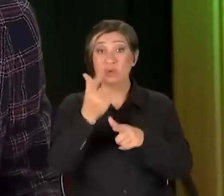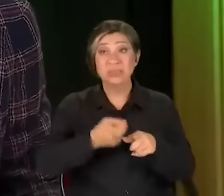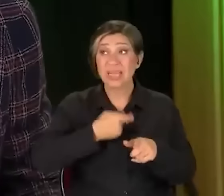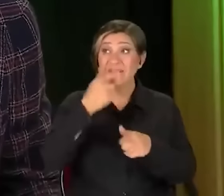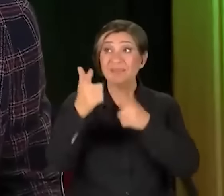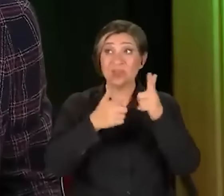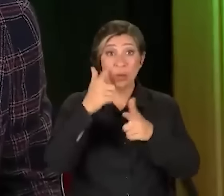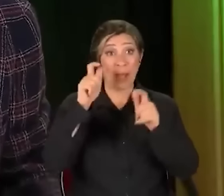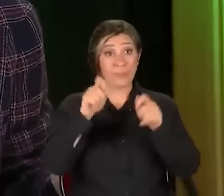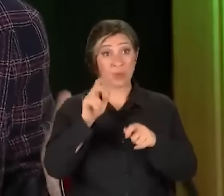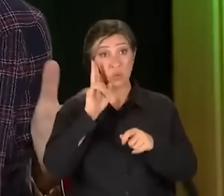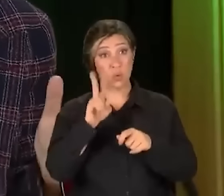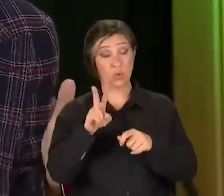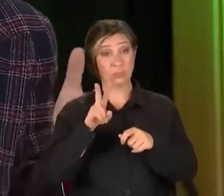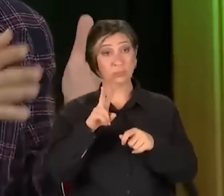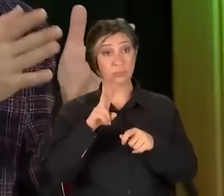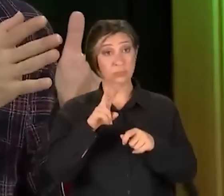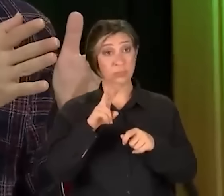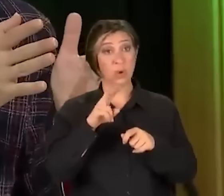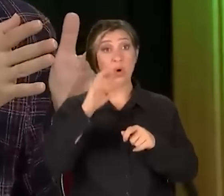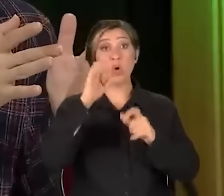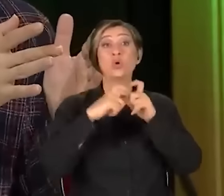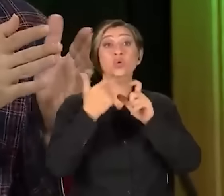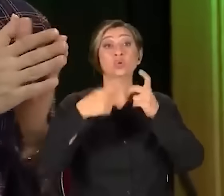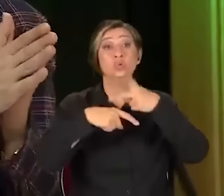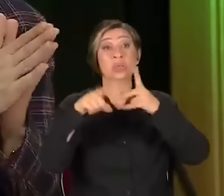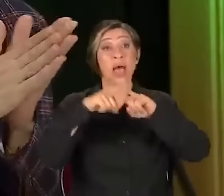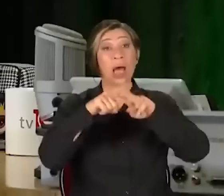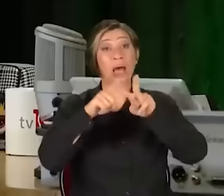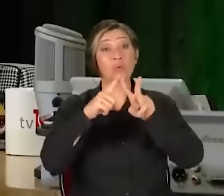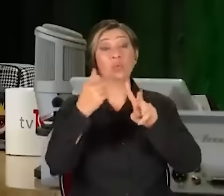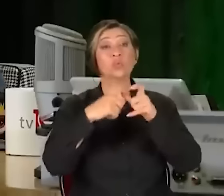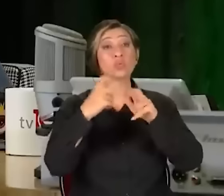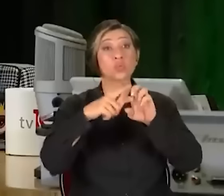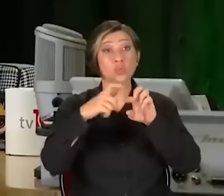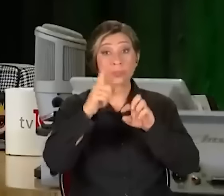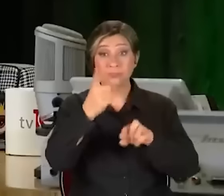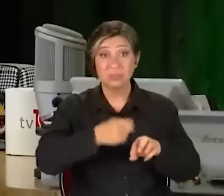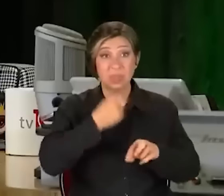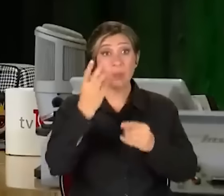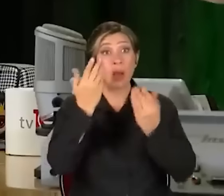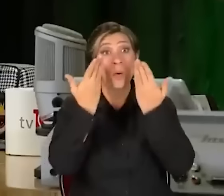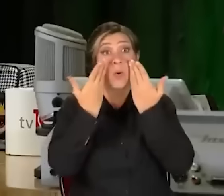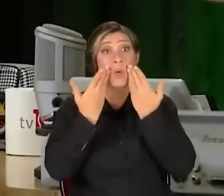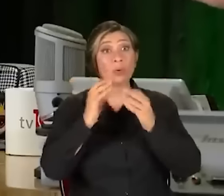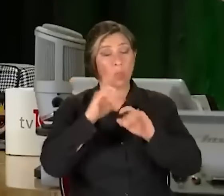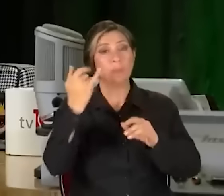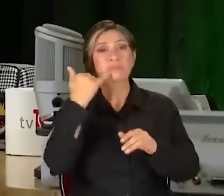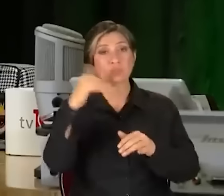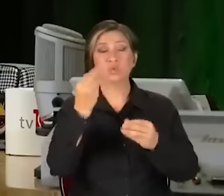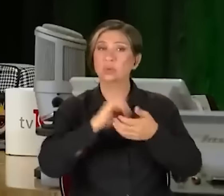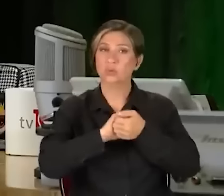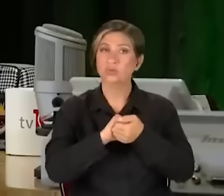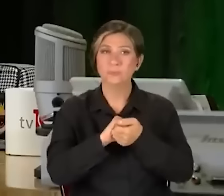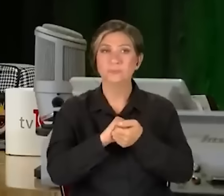saatlik videolar yaptıklarını görüyorum. Yani sanalın... Oğuzhan Uğur'un örneği her videosu 1 saat ve inanılmaz izleniyor. Evet, evet kesinlikle. Onu da konuk ettim. O çok iyi